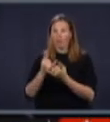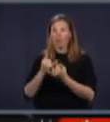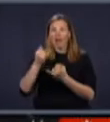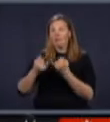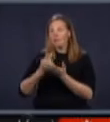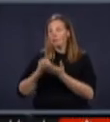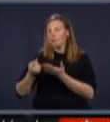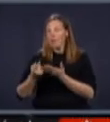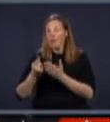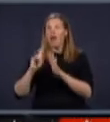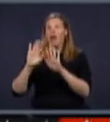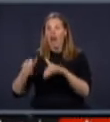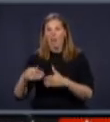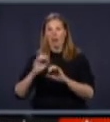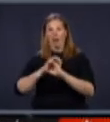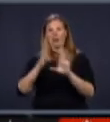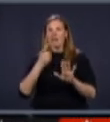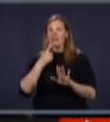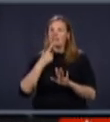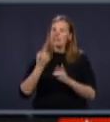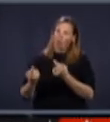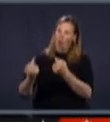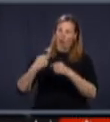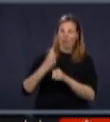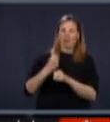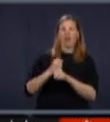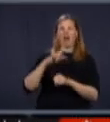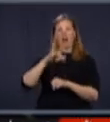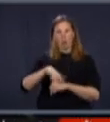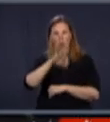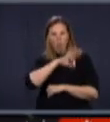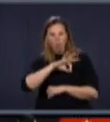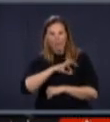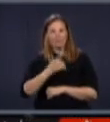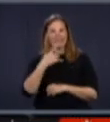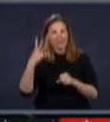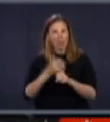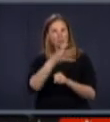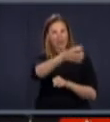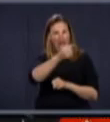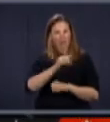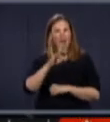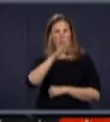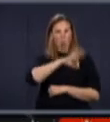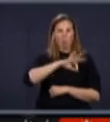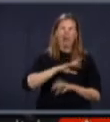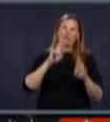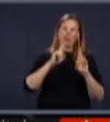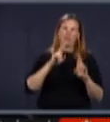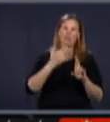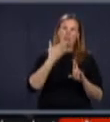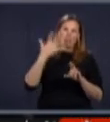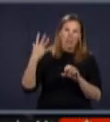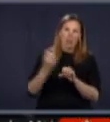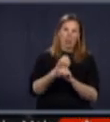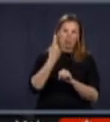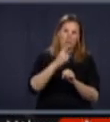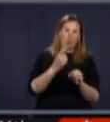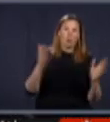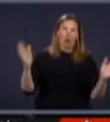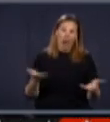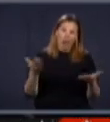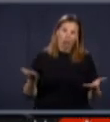et on va vous revenir avec l'impact. Évidemment, on espère que ça aura eu un impact au niveau des gens qui